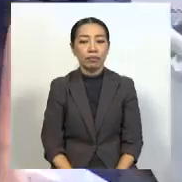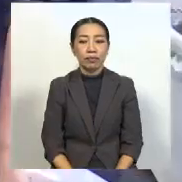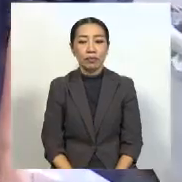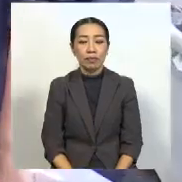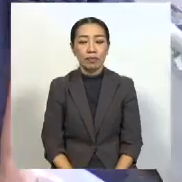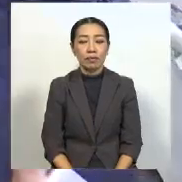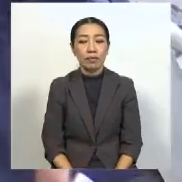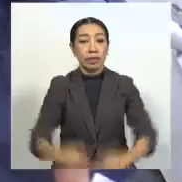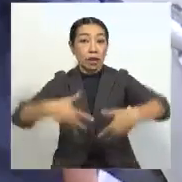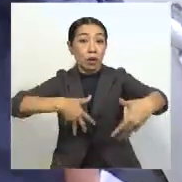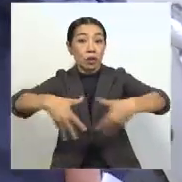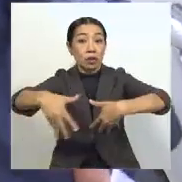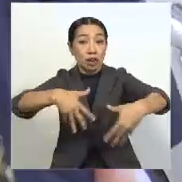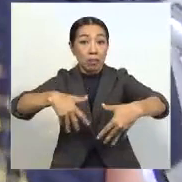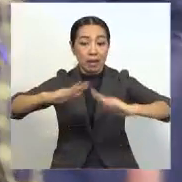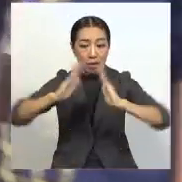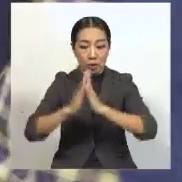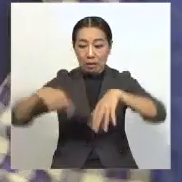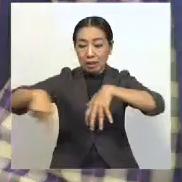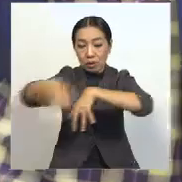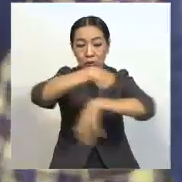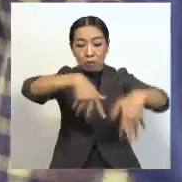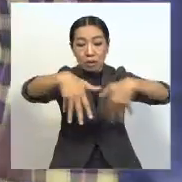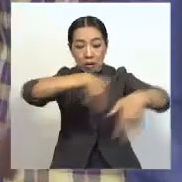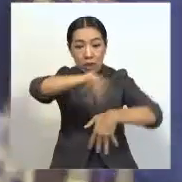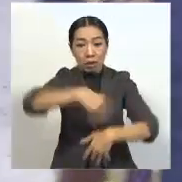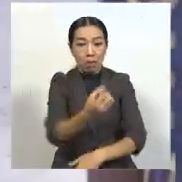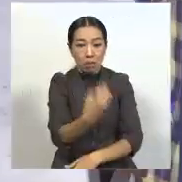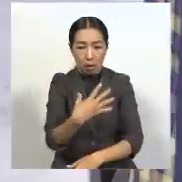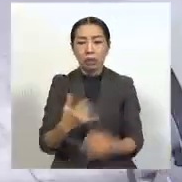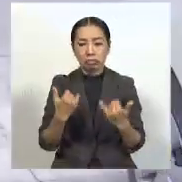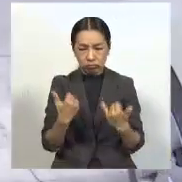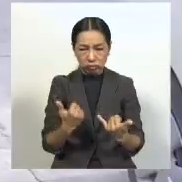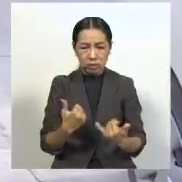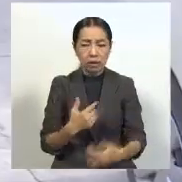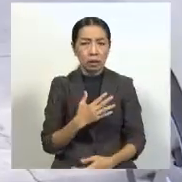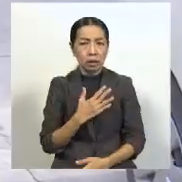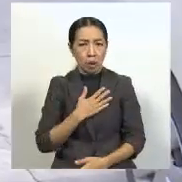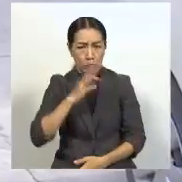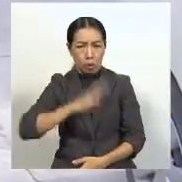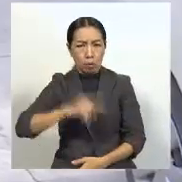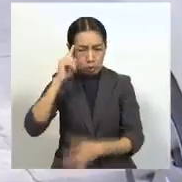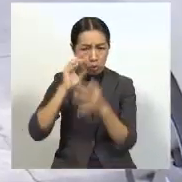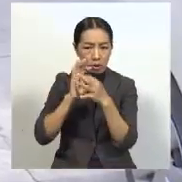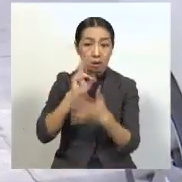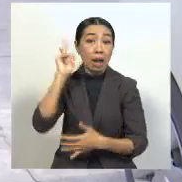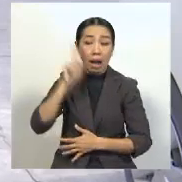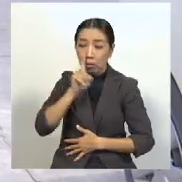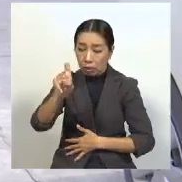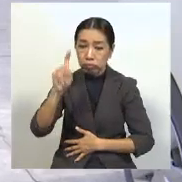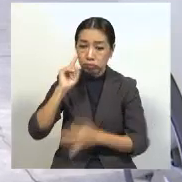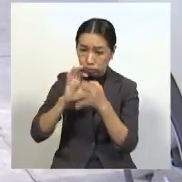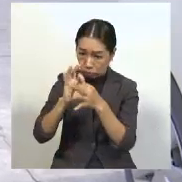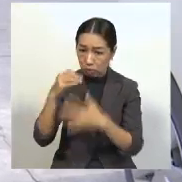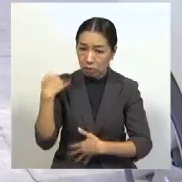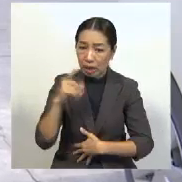ไปดูในมุมของชาวบ้านกันบ้าง นะครับเขาก็เล่าให้ฟังนะครับว่าตอนนี้เนี่ยรู้สึกกังวลมากไหมผู้สื่อข่าวก็ไปพูดคุยไ